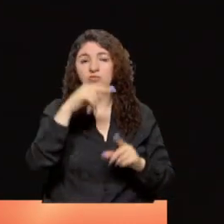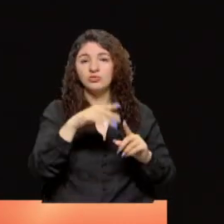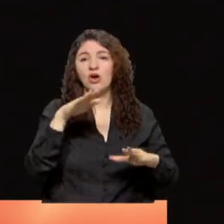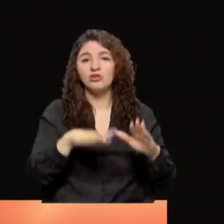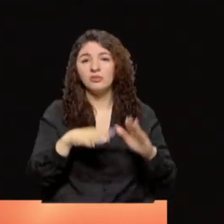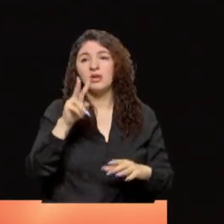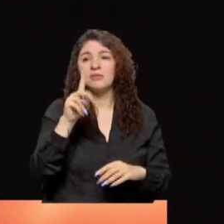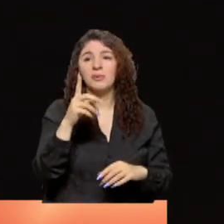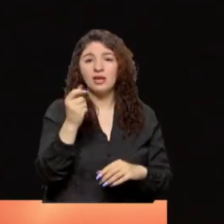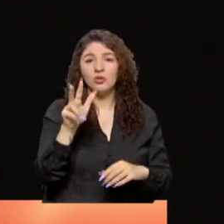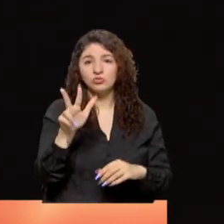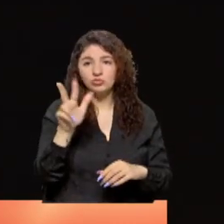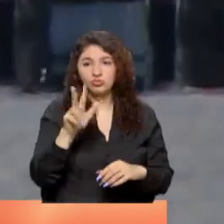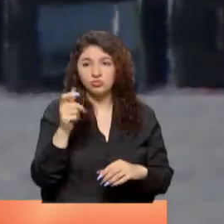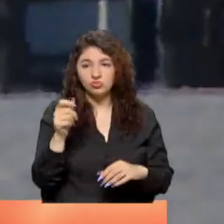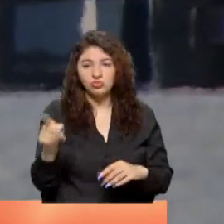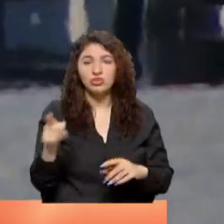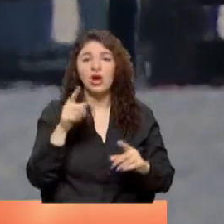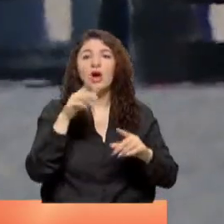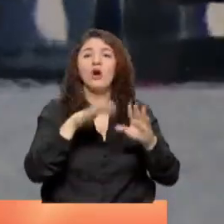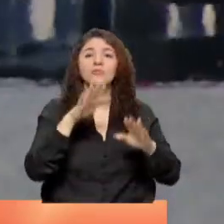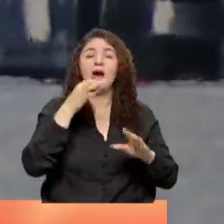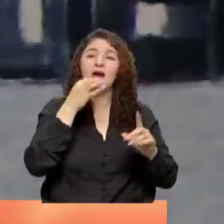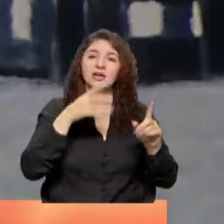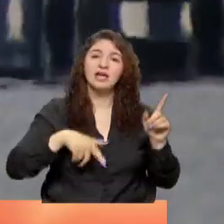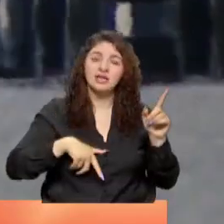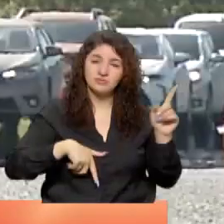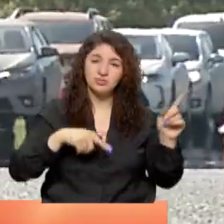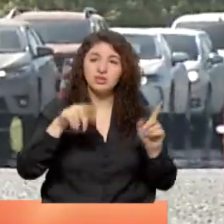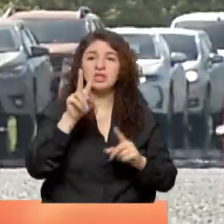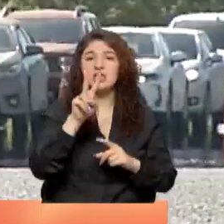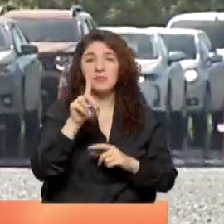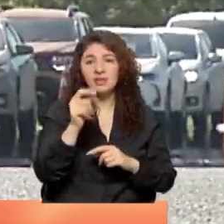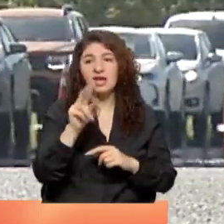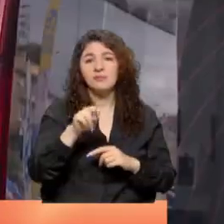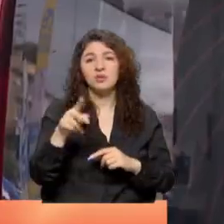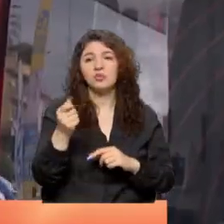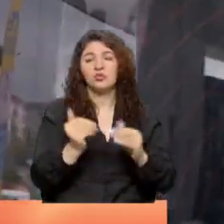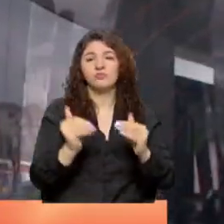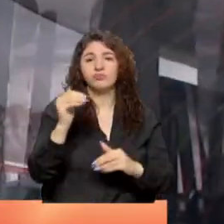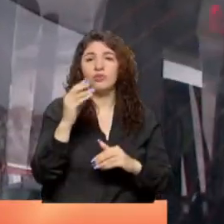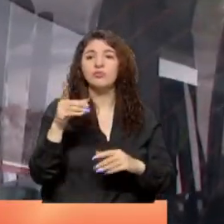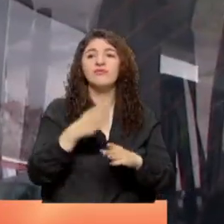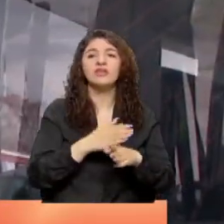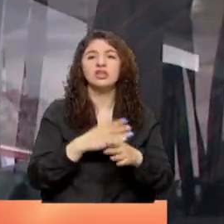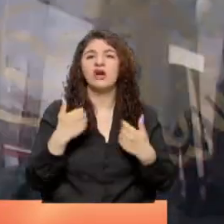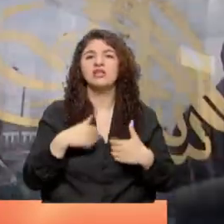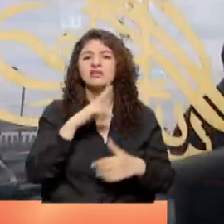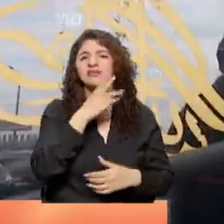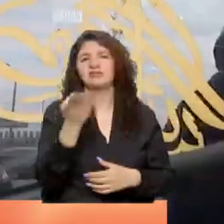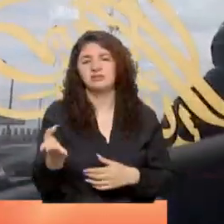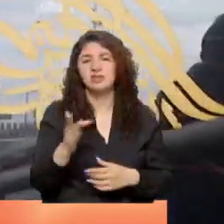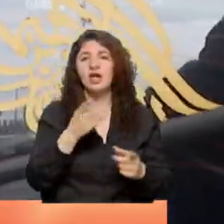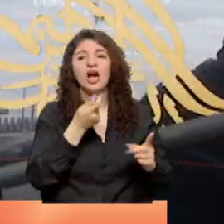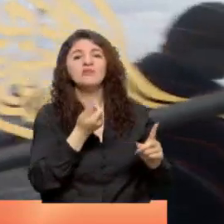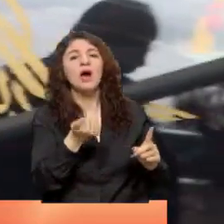ortalama 20 bin lira 13 kuruşa Ankara ve İzmir'de ise ortalama 20 bin lira 22 kuruşa yükseldi vatandaşın haline yazık